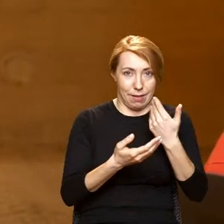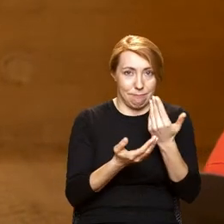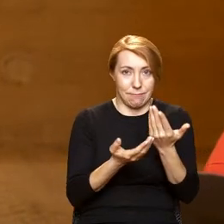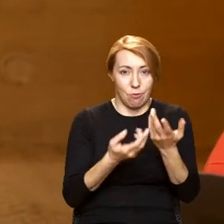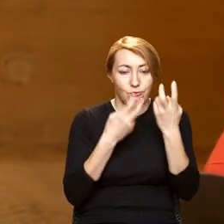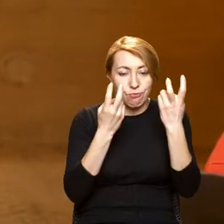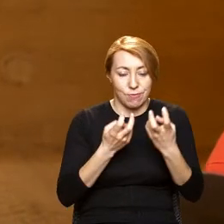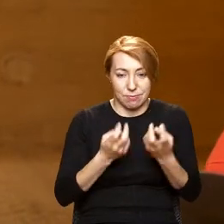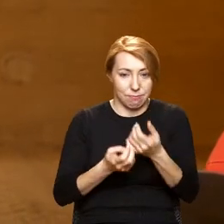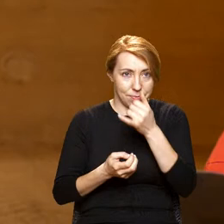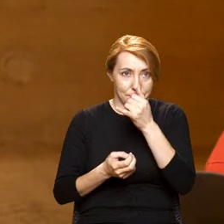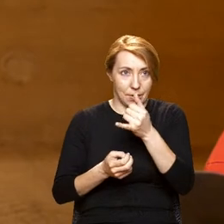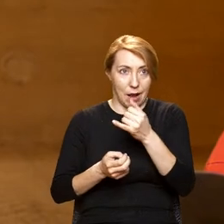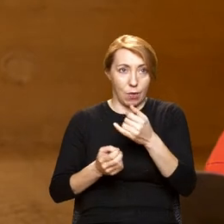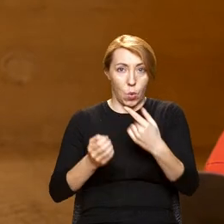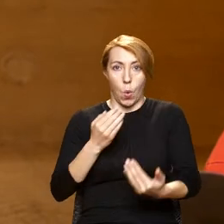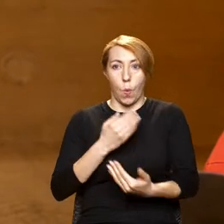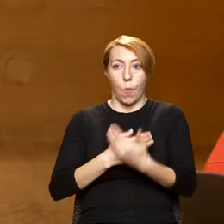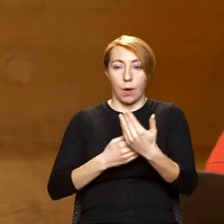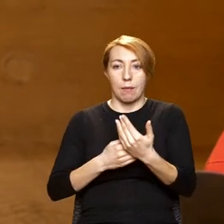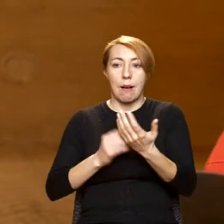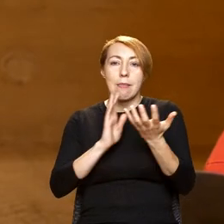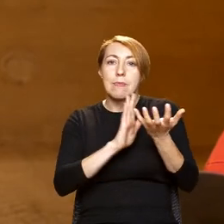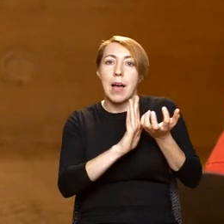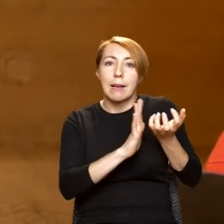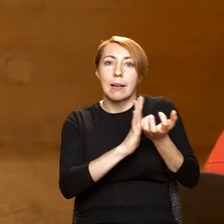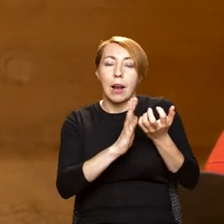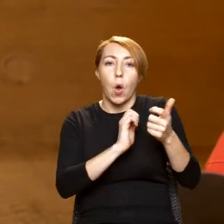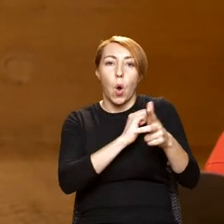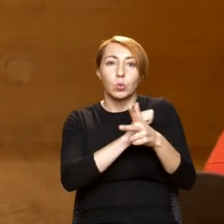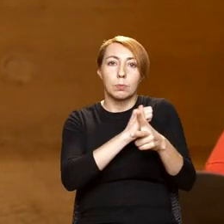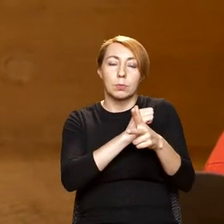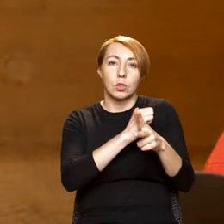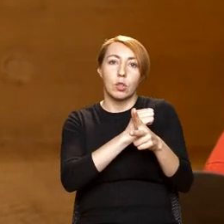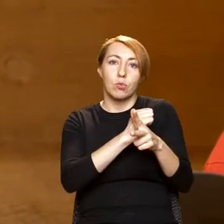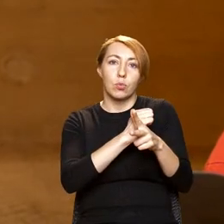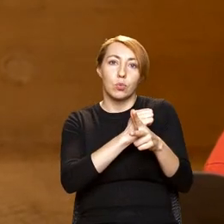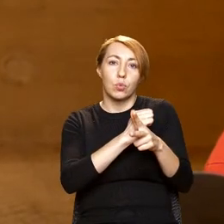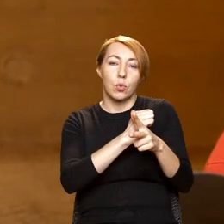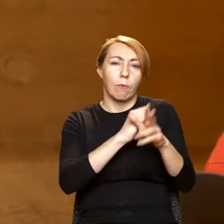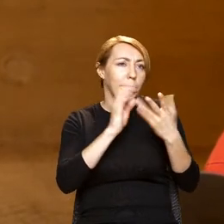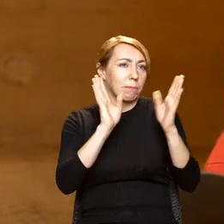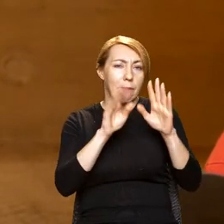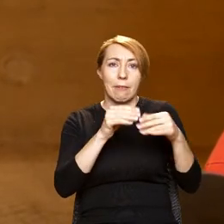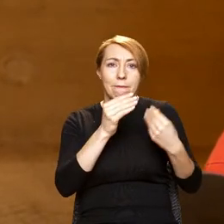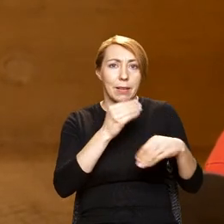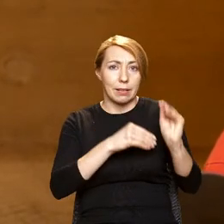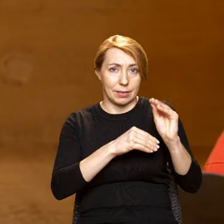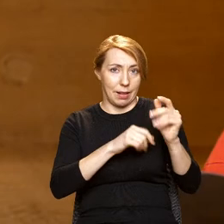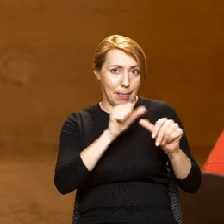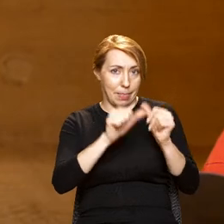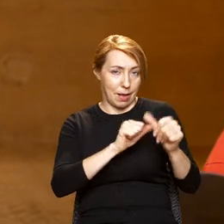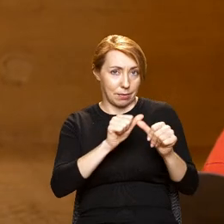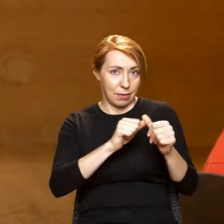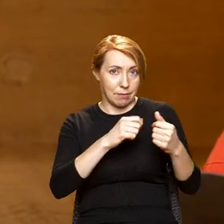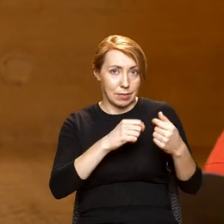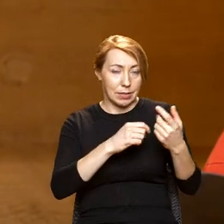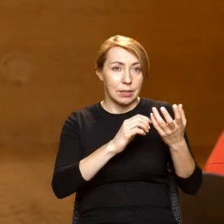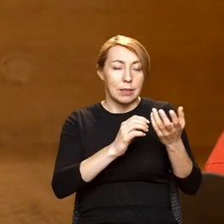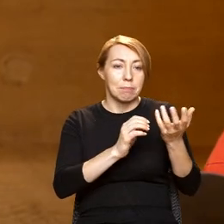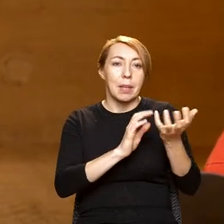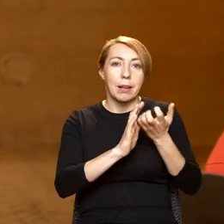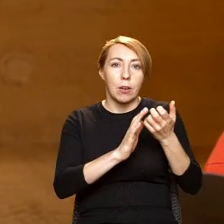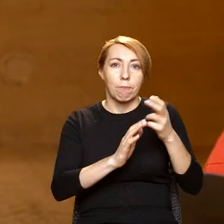wszystkich dzieł. I tu nagle się okazuje, że nagrane 80 czy nawet więcej lat temu wałki